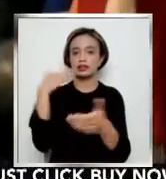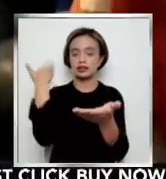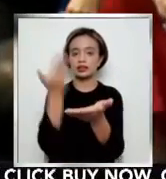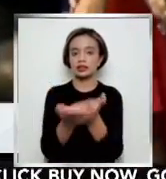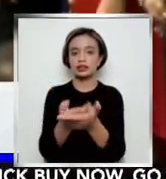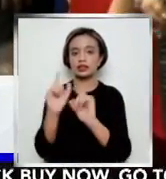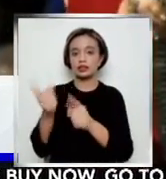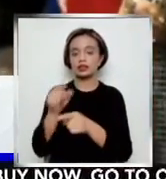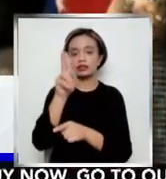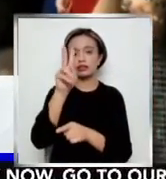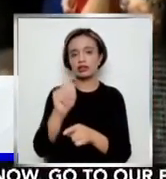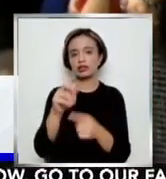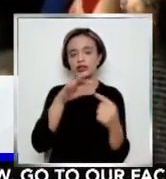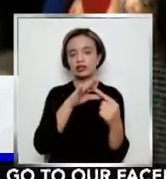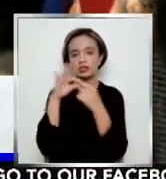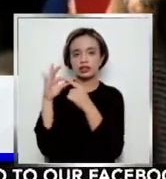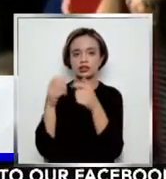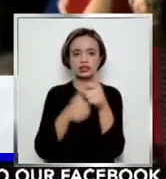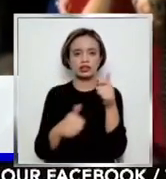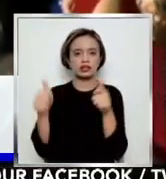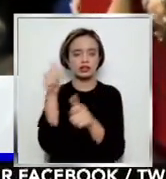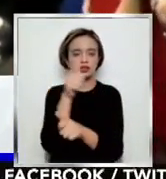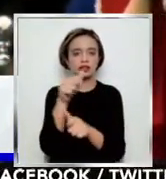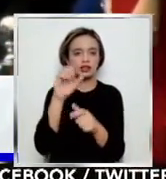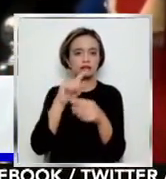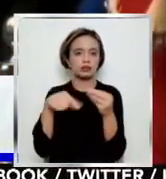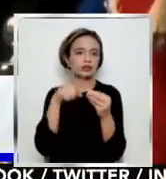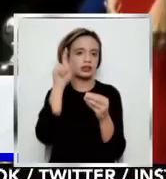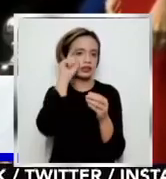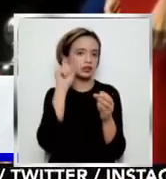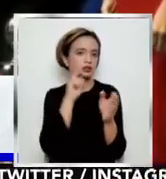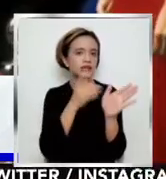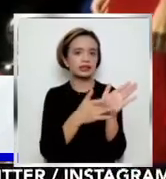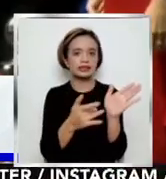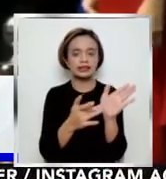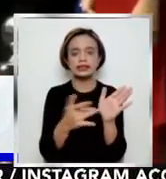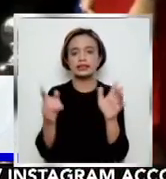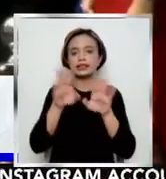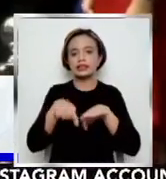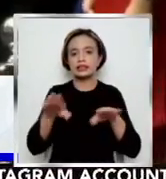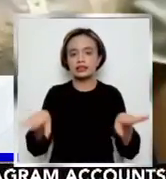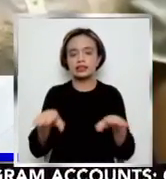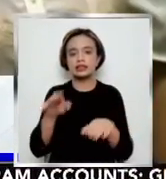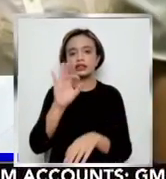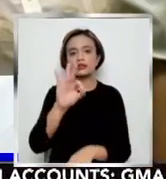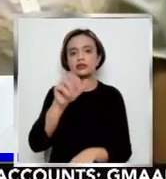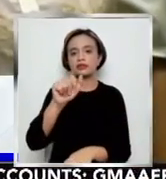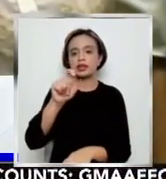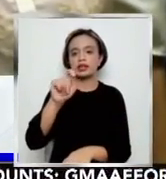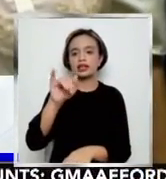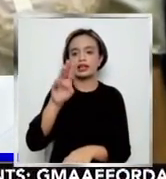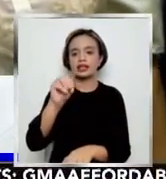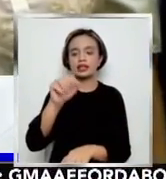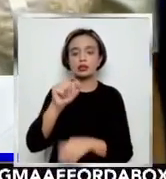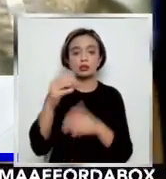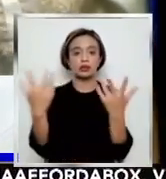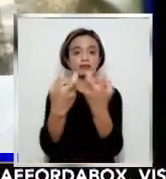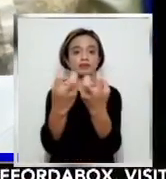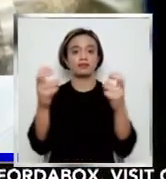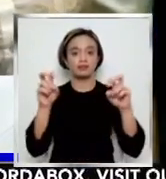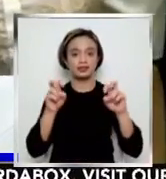Special Rapporteur on the Sale and Sexual Exploitation of Children, Mama Fatima Singhate, sa plenary session sa